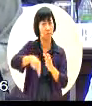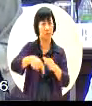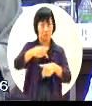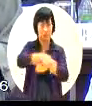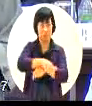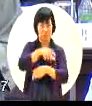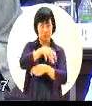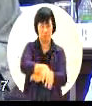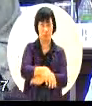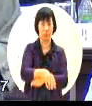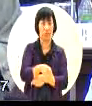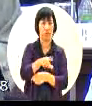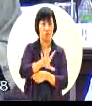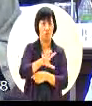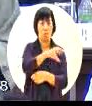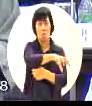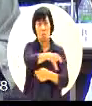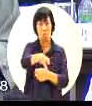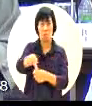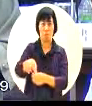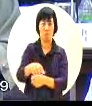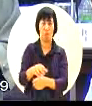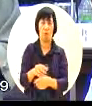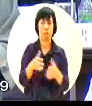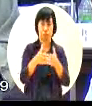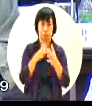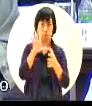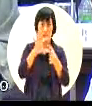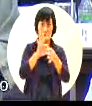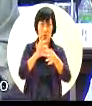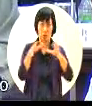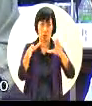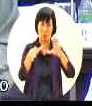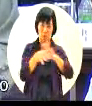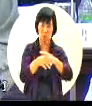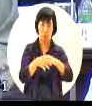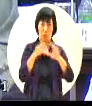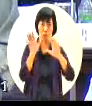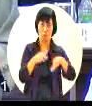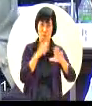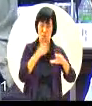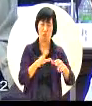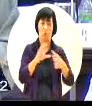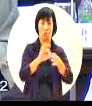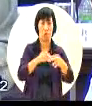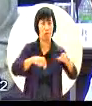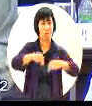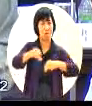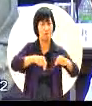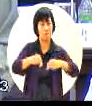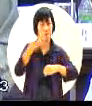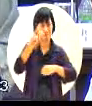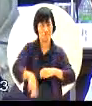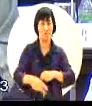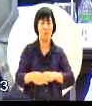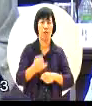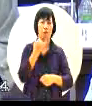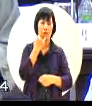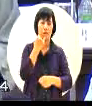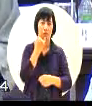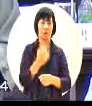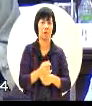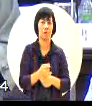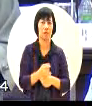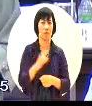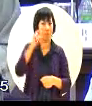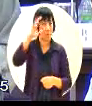工山地区有足济需要甲军方合作土地定位啊，这个部分希望会当创